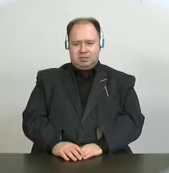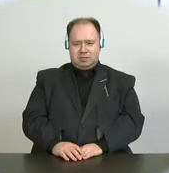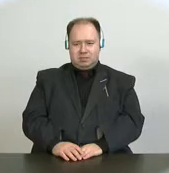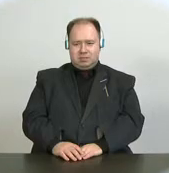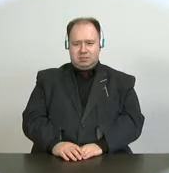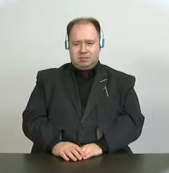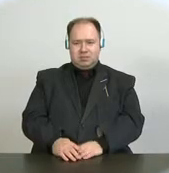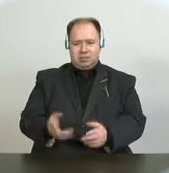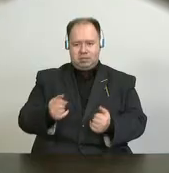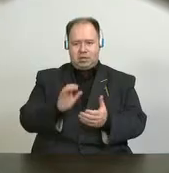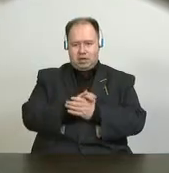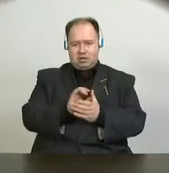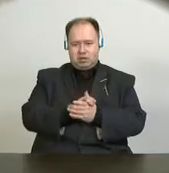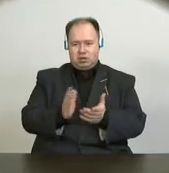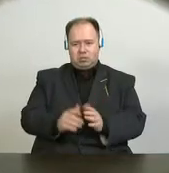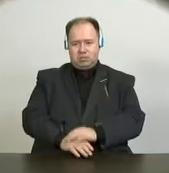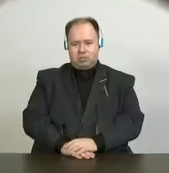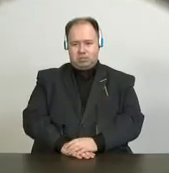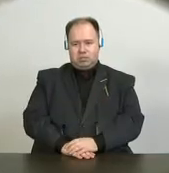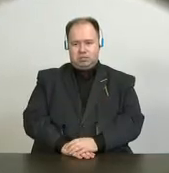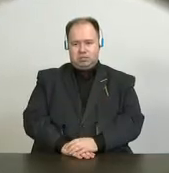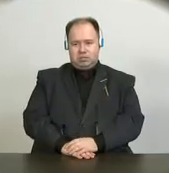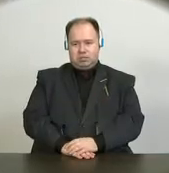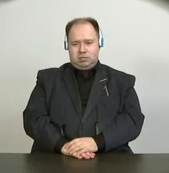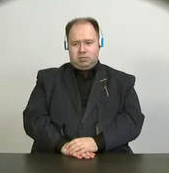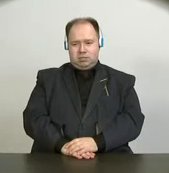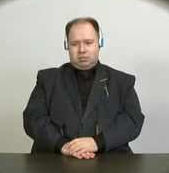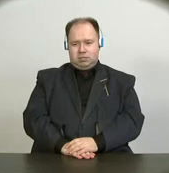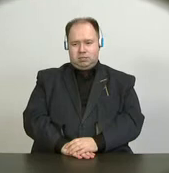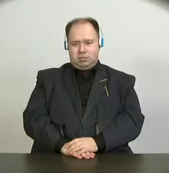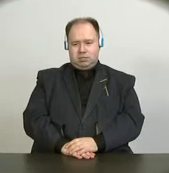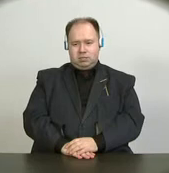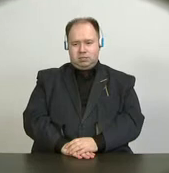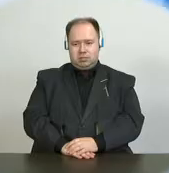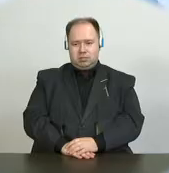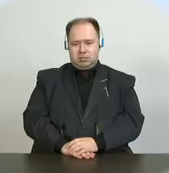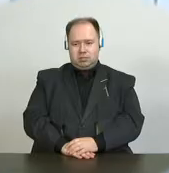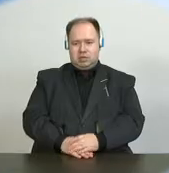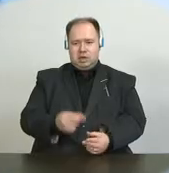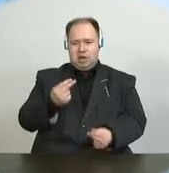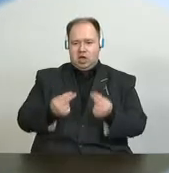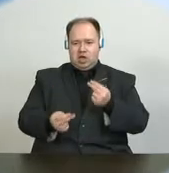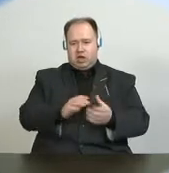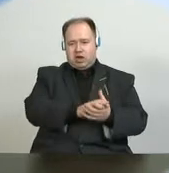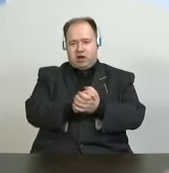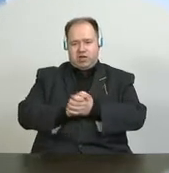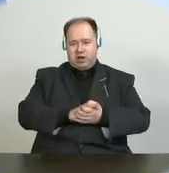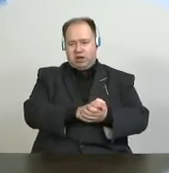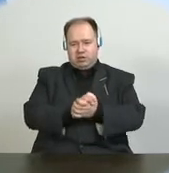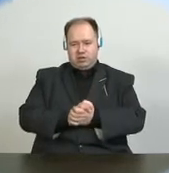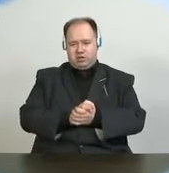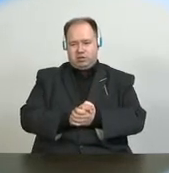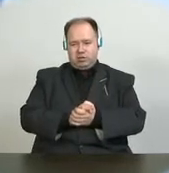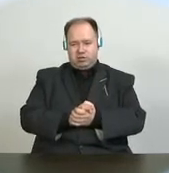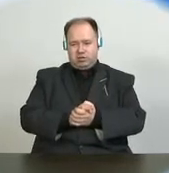конечно ногам просто вообще игровой индустрии достаточно дружно в россии а вы встречаетесь